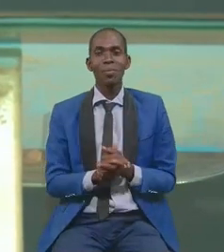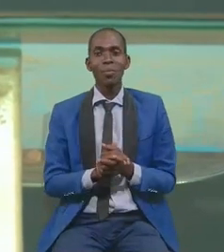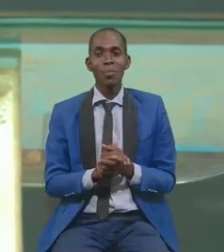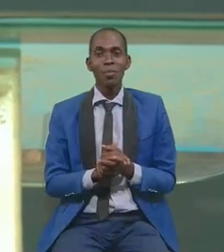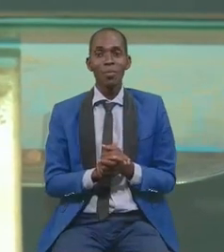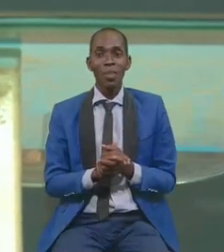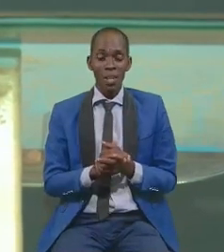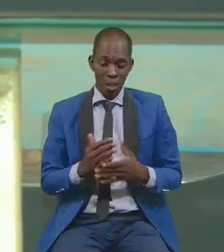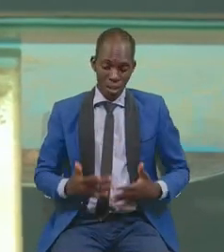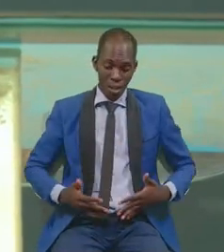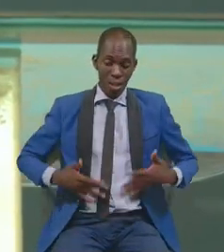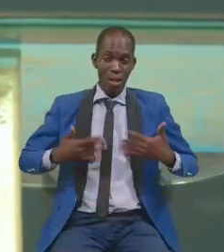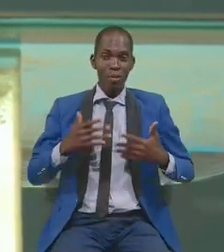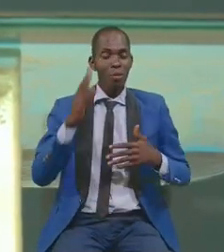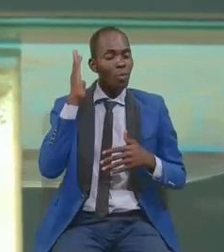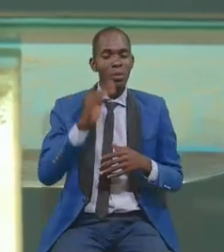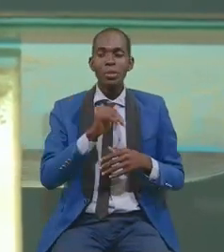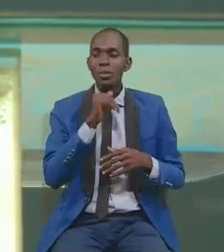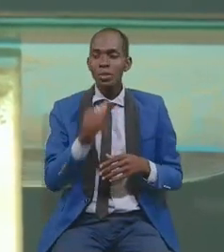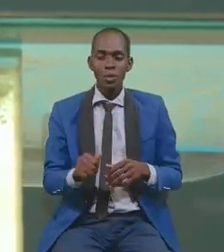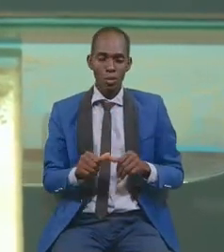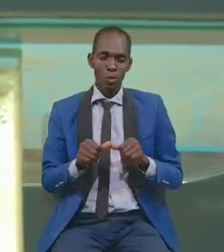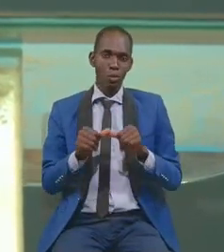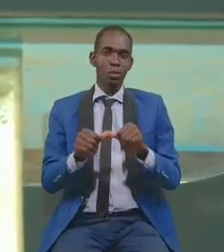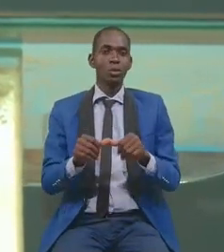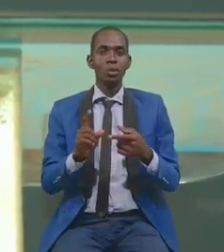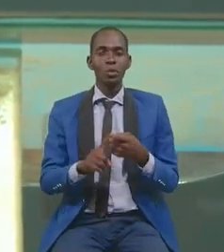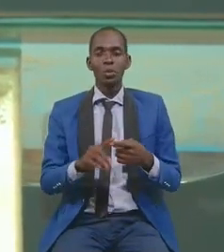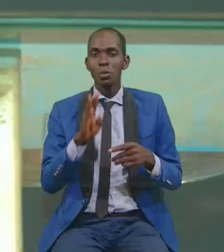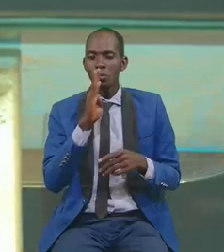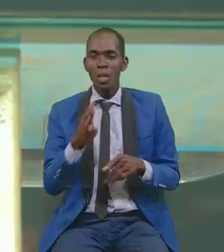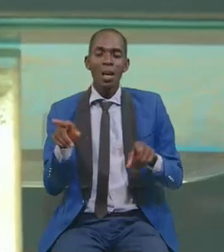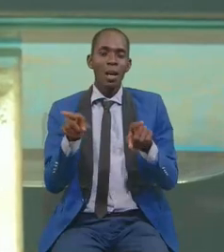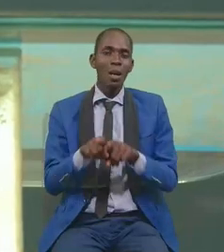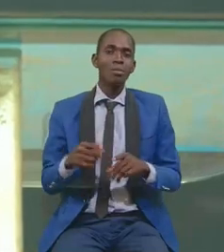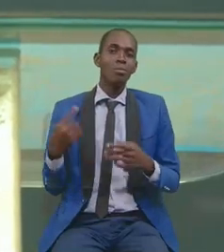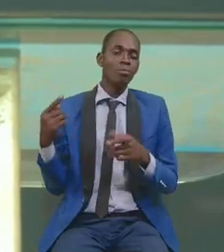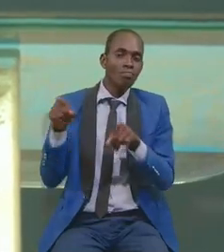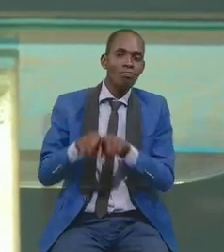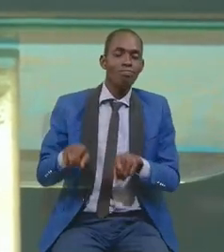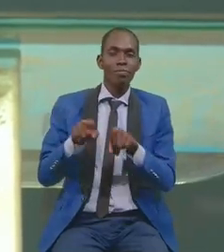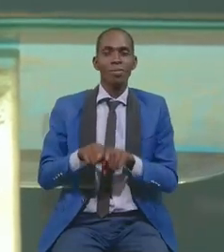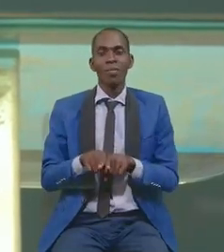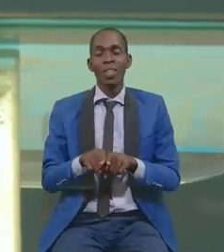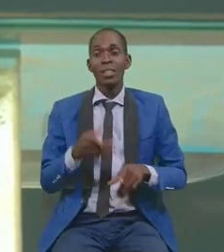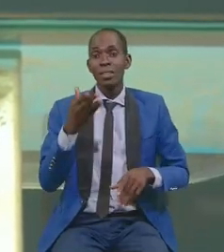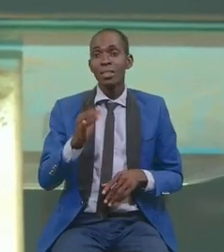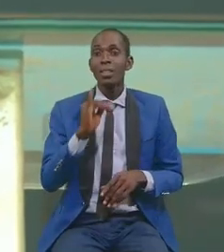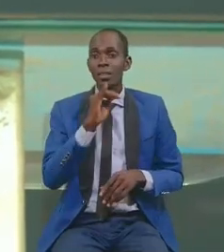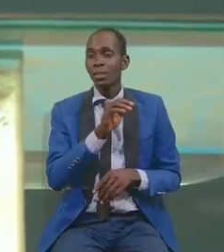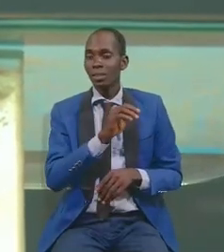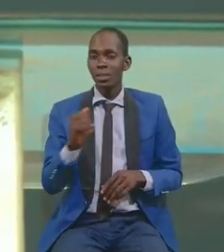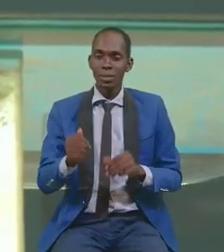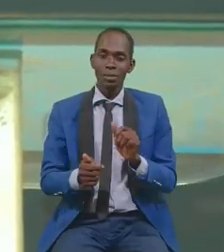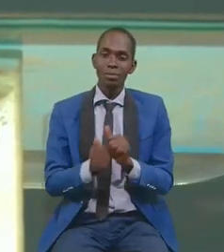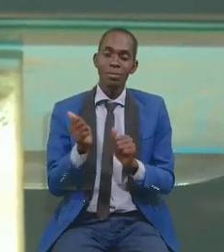La vie ne va pas demeurer comme elle était toujours. Alors, il y a un